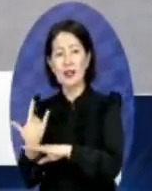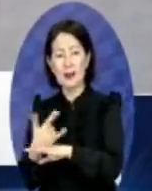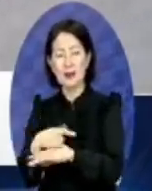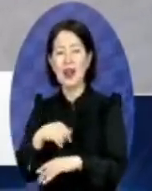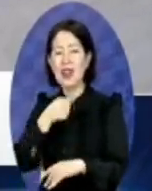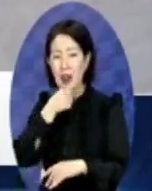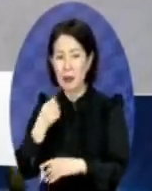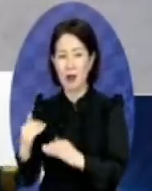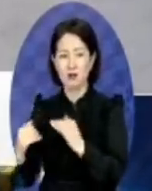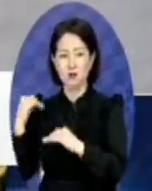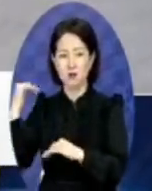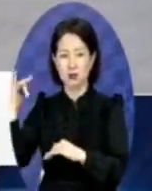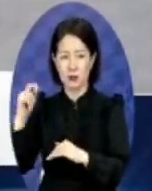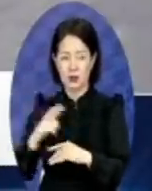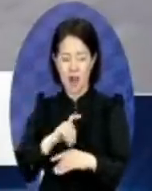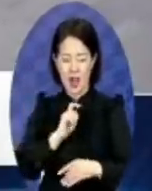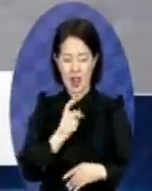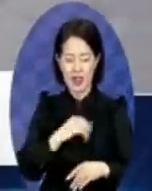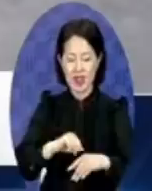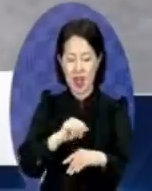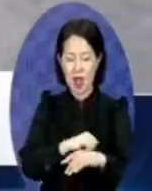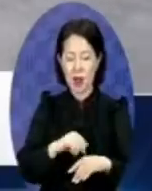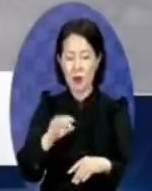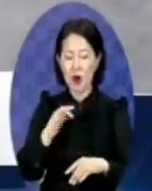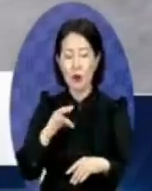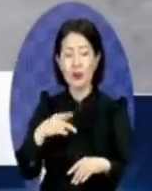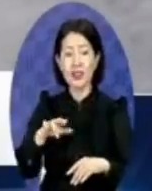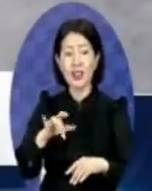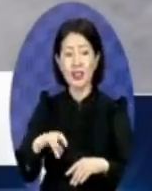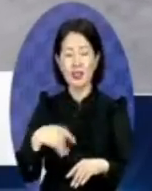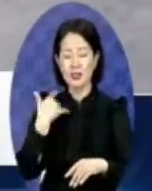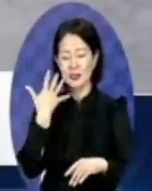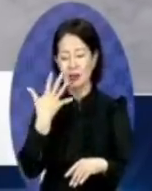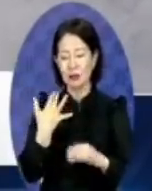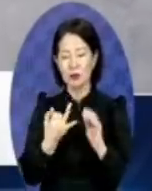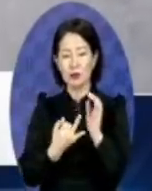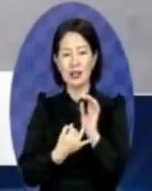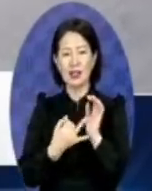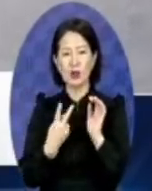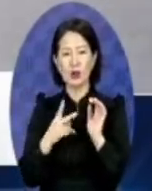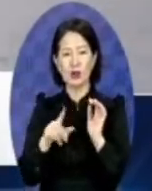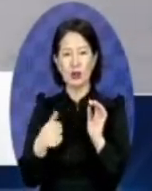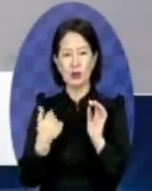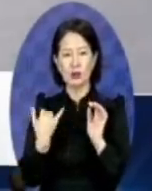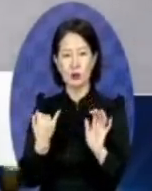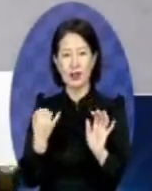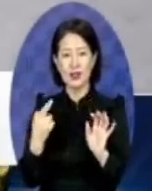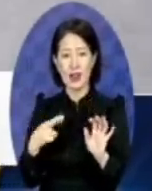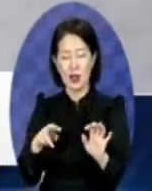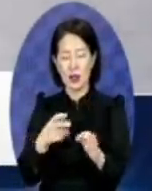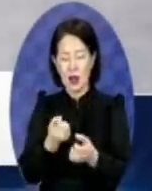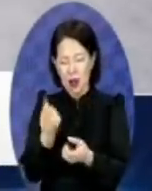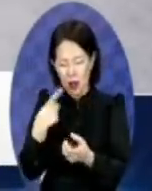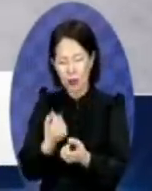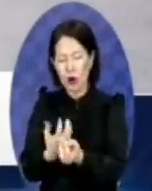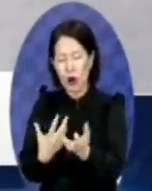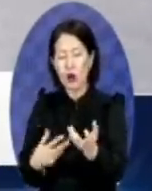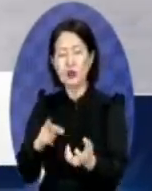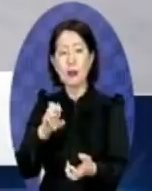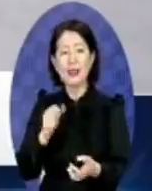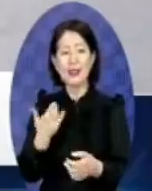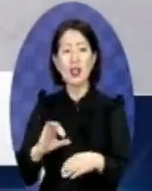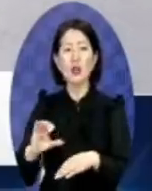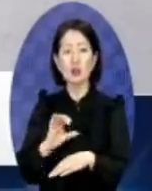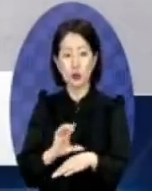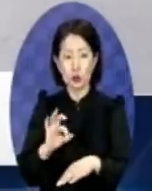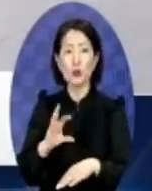аймаг одоо тэргүүлж байна. Хинтэй аймгийн өмнө дэлгэр сумынхан 572.6 сая мянган мал тоолуулж хамгийн олон малтай сумаар